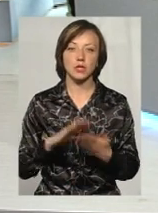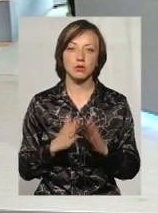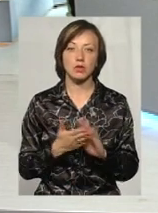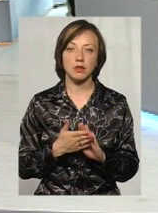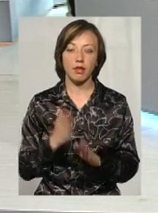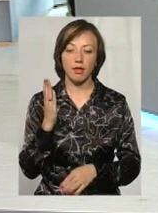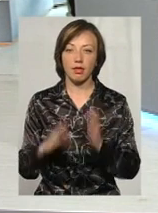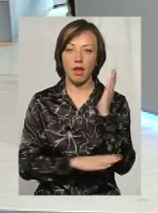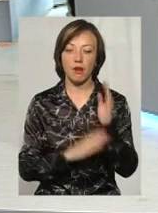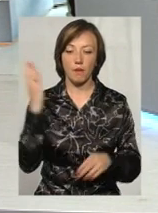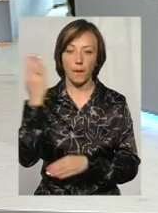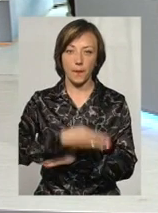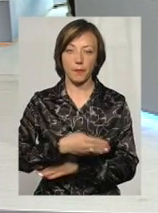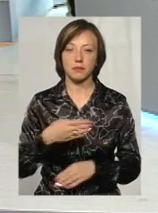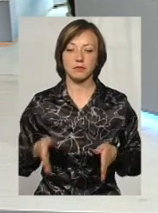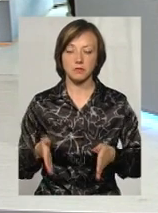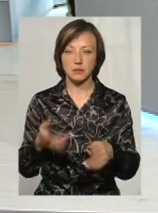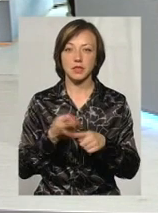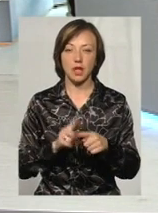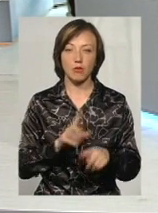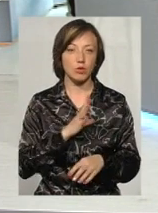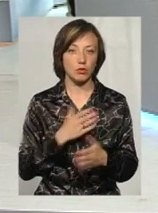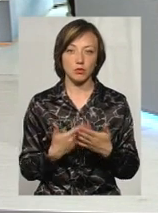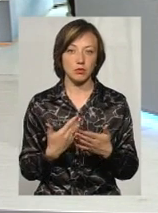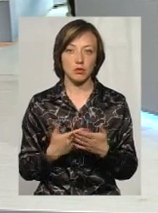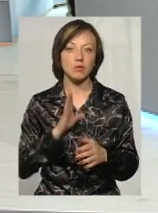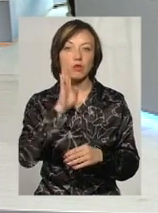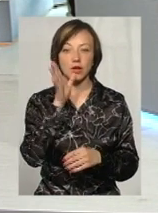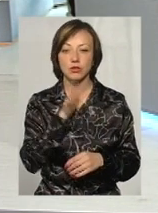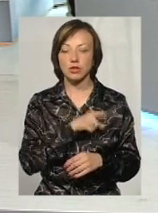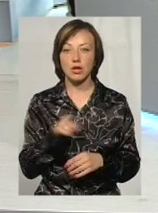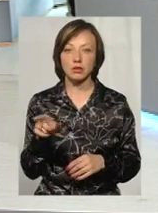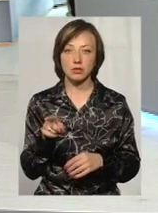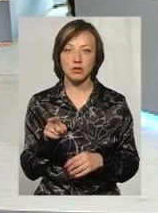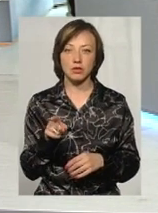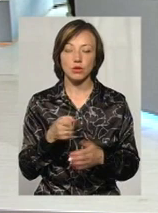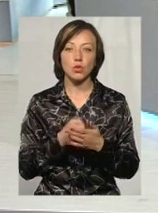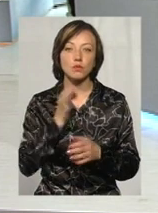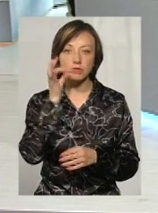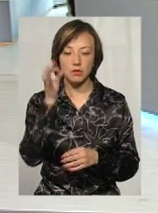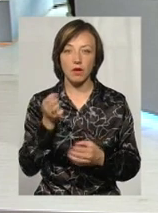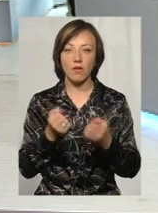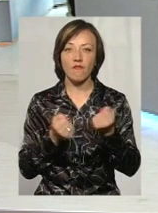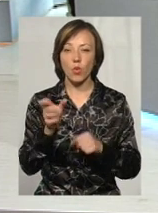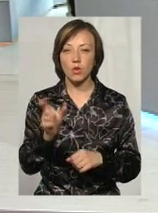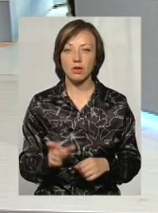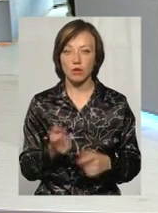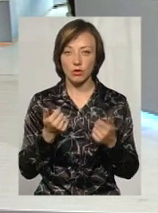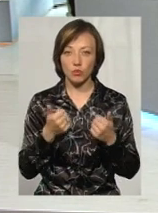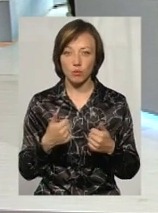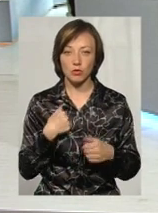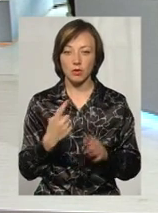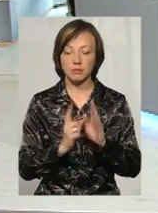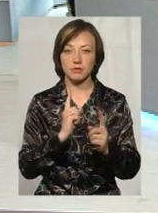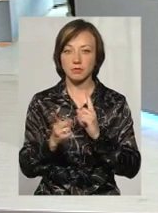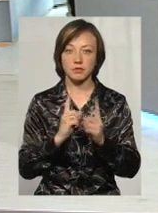впало дерево поперек траси, причому це було також десь в ранішній час до світанку. І водії, і добре, що ми от патрулювали, в